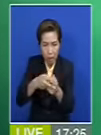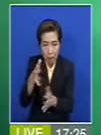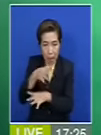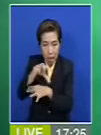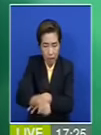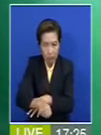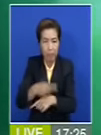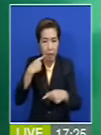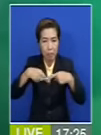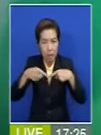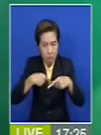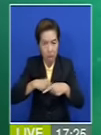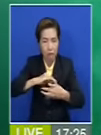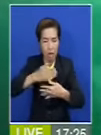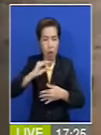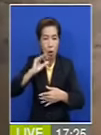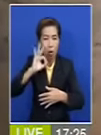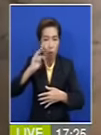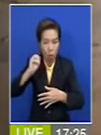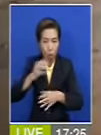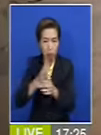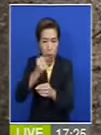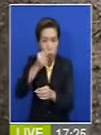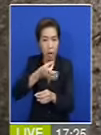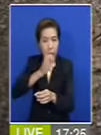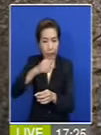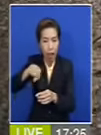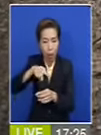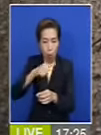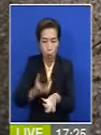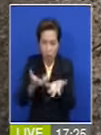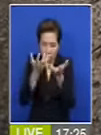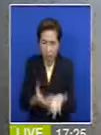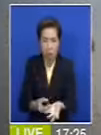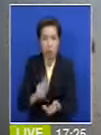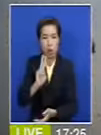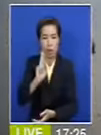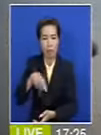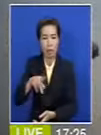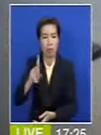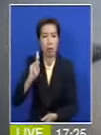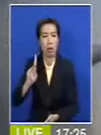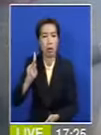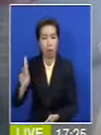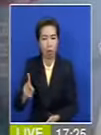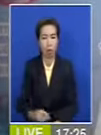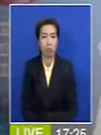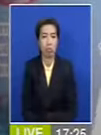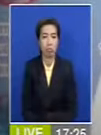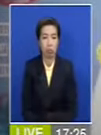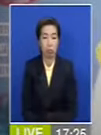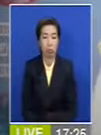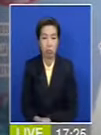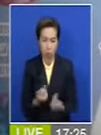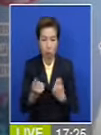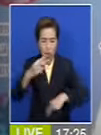วดแก้วซึ่งจำนวนขยะที่เก็บขึ้นแต่ละครั้งมีมากกว่า 2,000 กิโลกรัม ขยะมันมากับคนนะครับการควบคุมค่อ